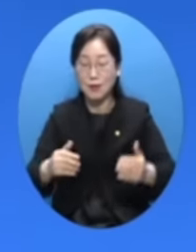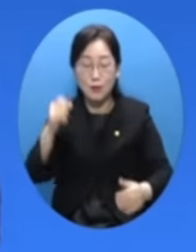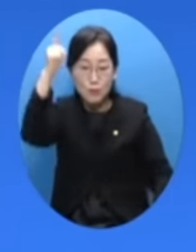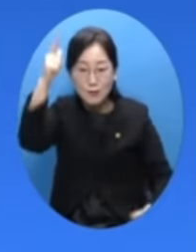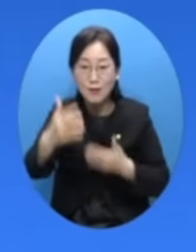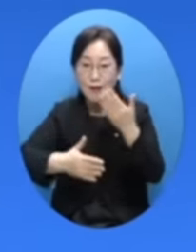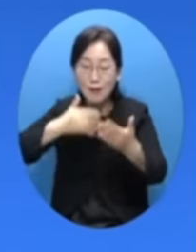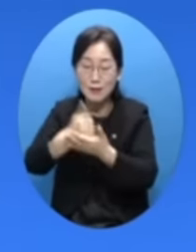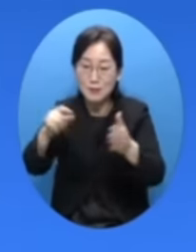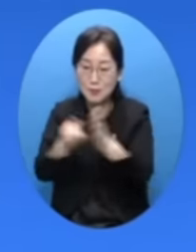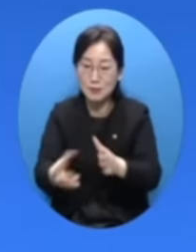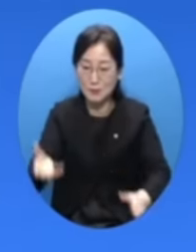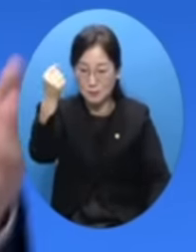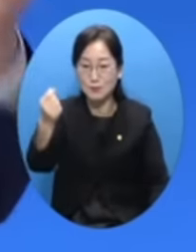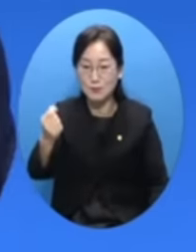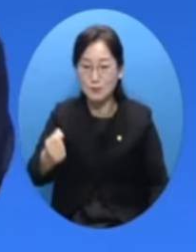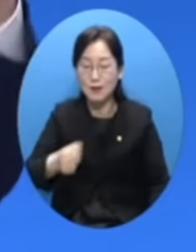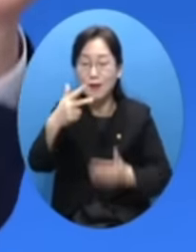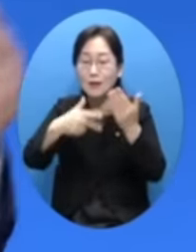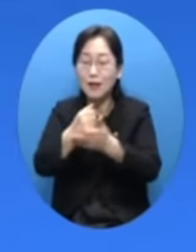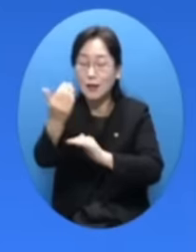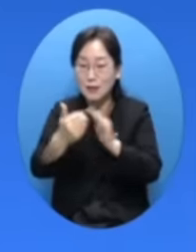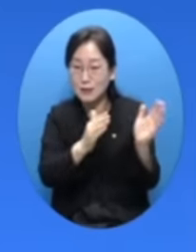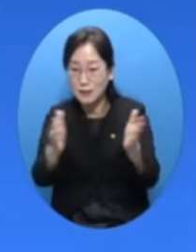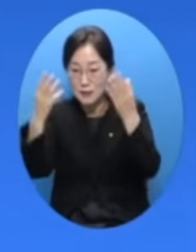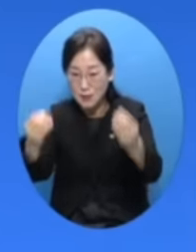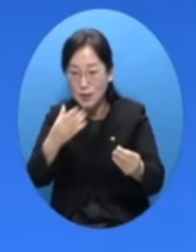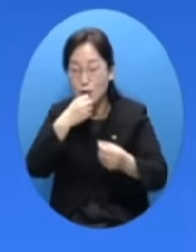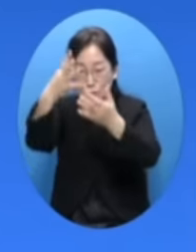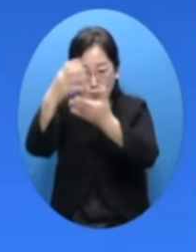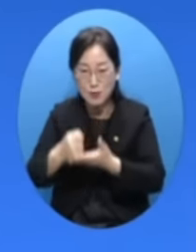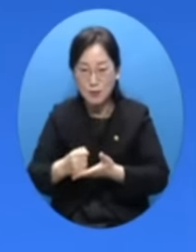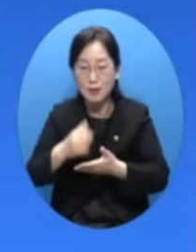위대한 믿음의 사람들, 야웨의 축복을 받는 하나님의